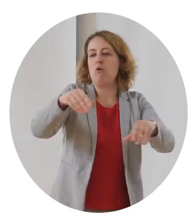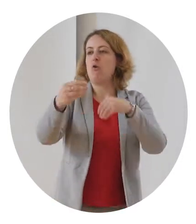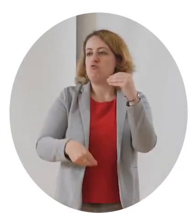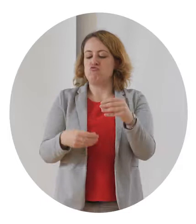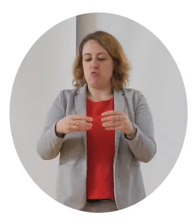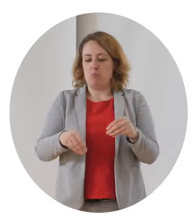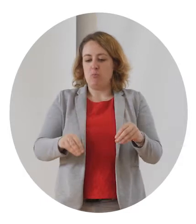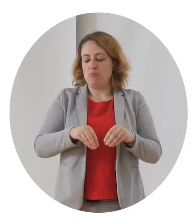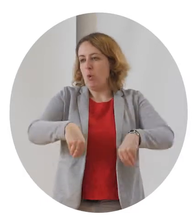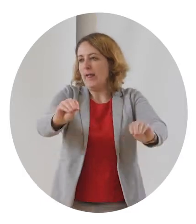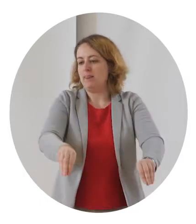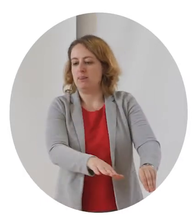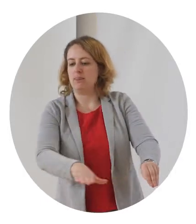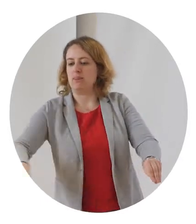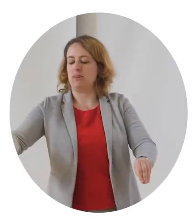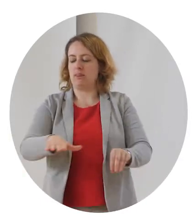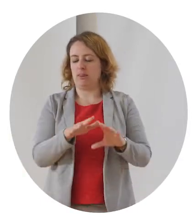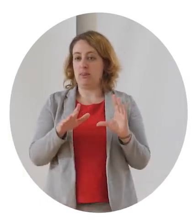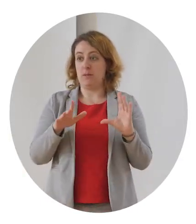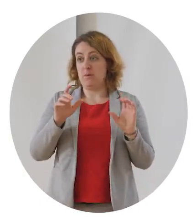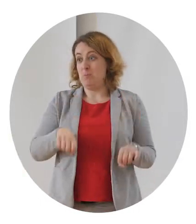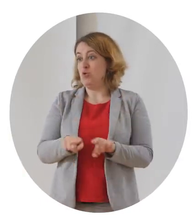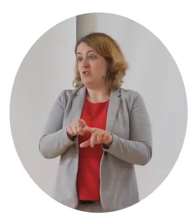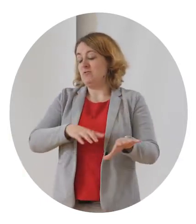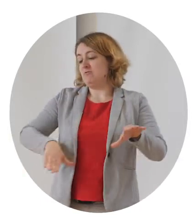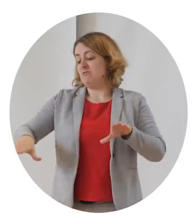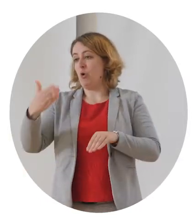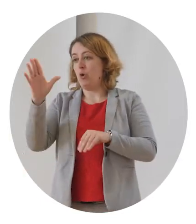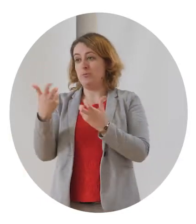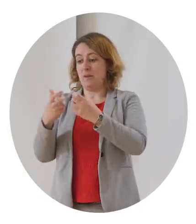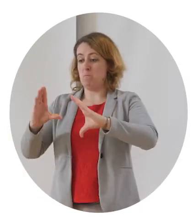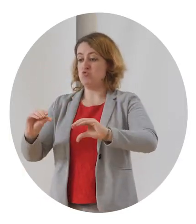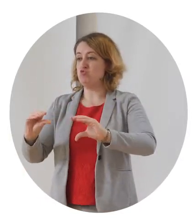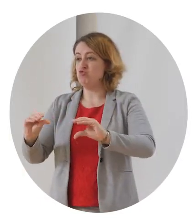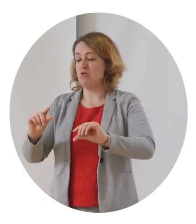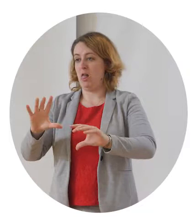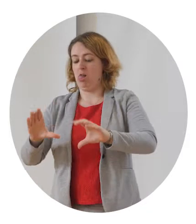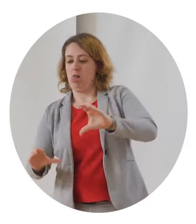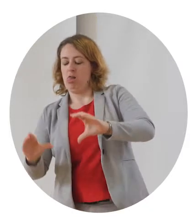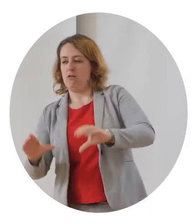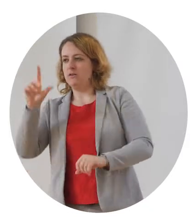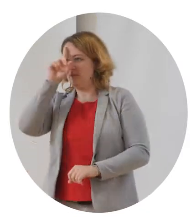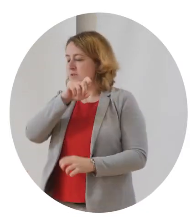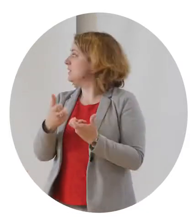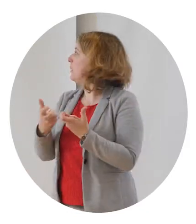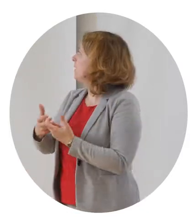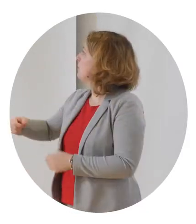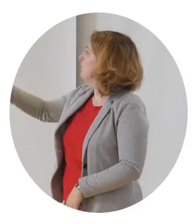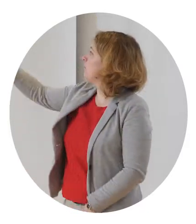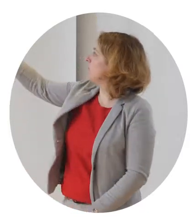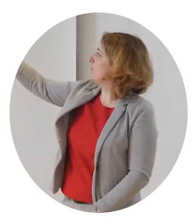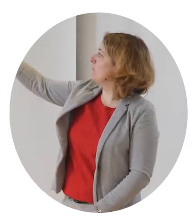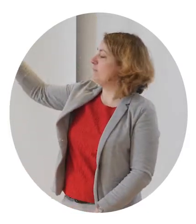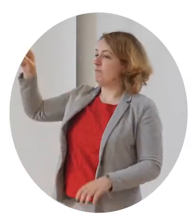avoir dans les salles, mais on peut aussi le travailler de manière un peu plus complexe sur des sols mous et instables. Là, on a par